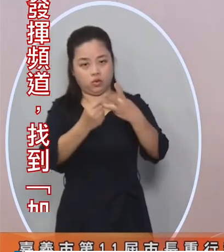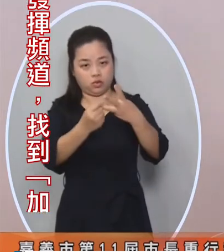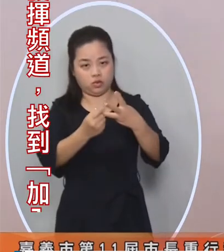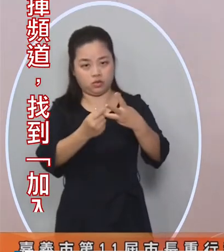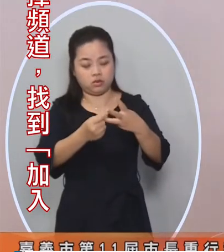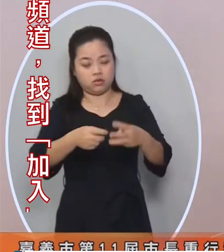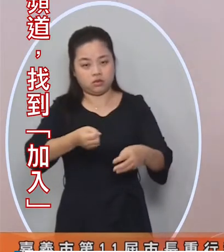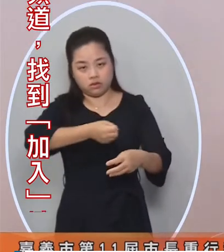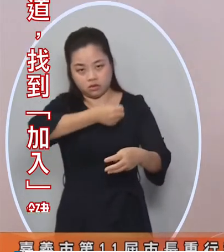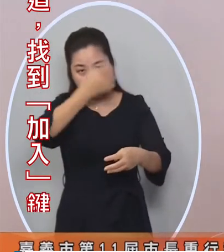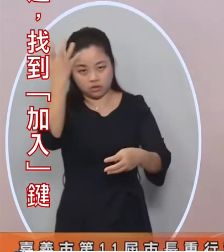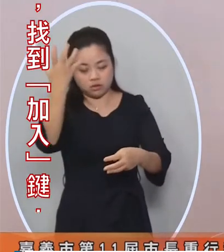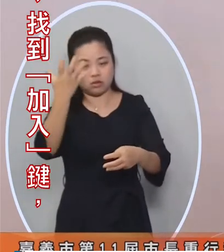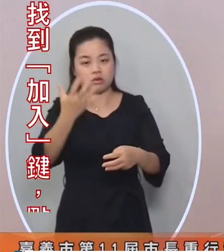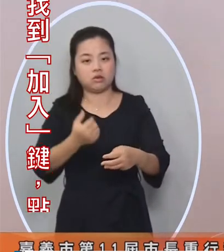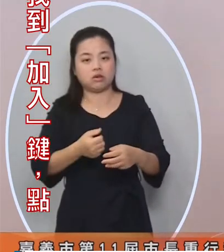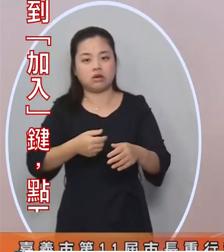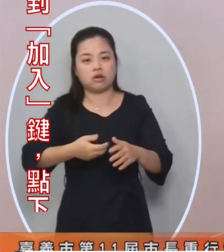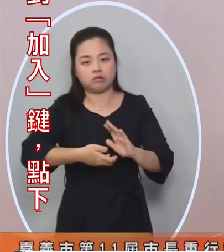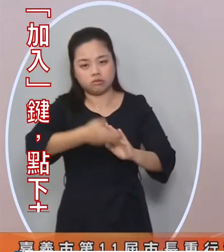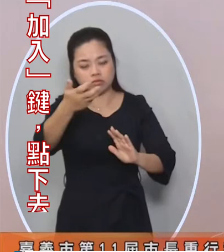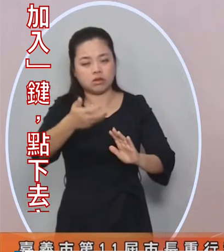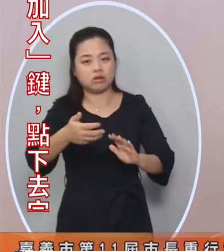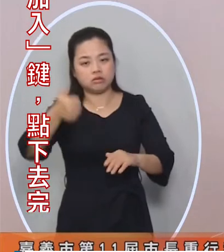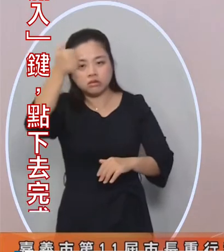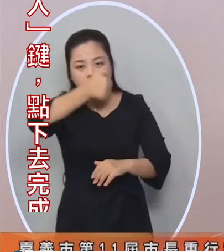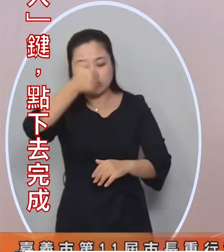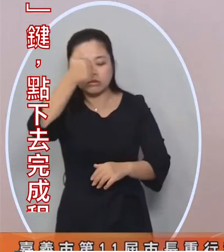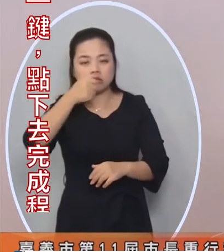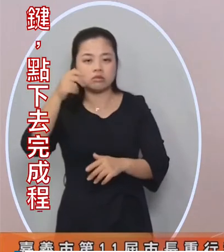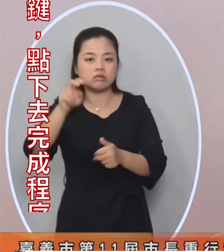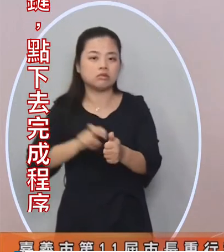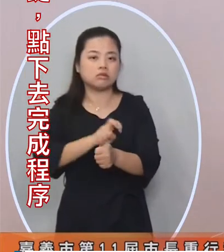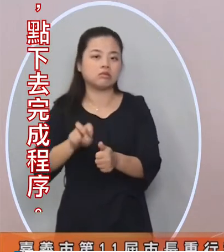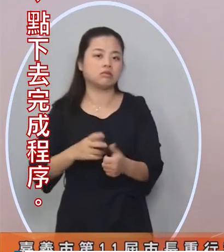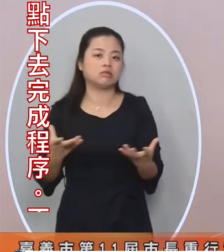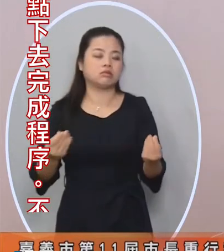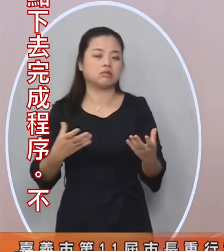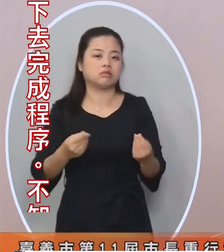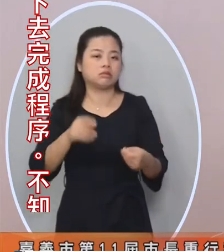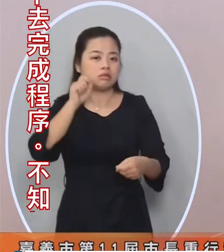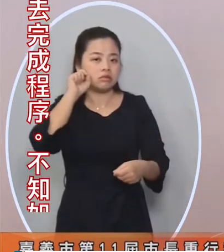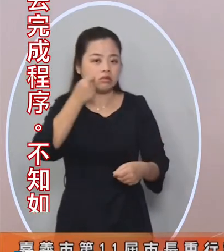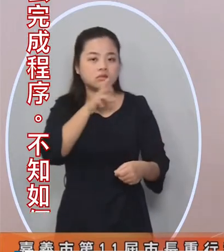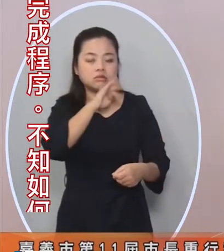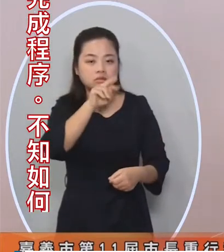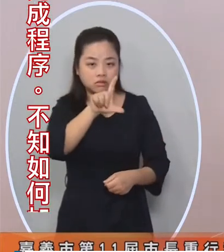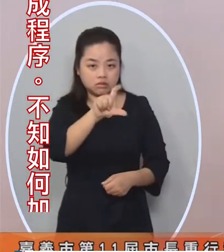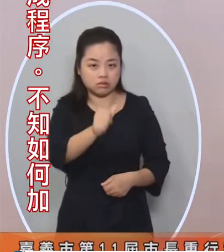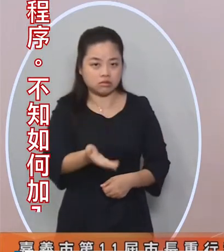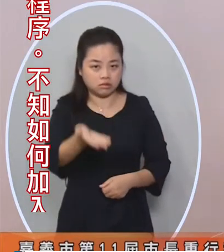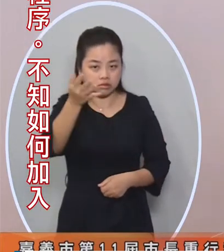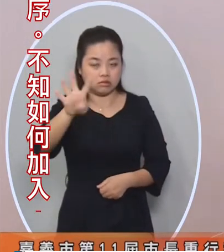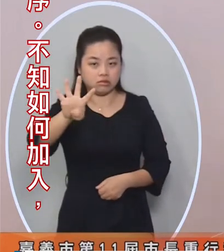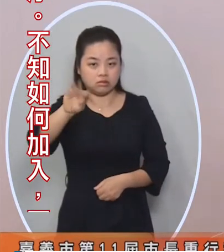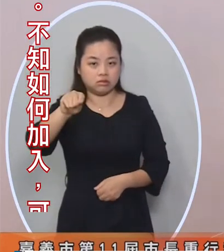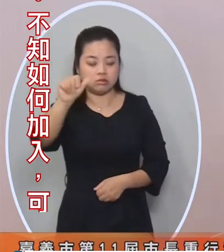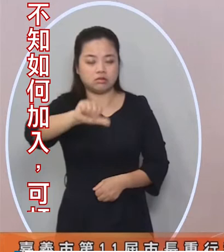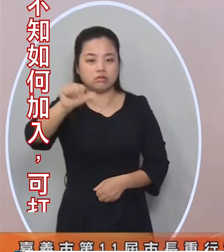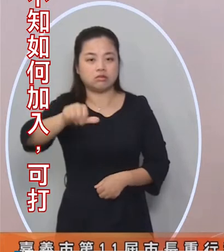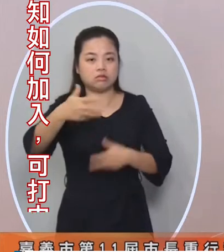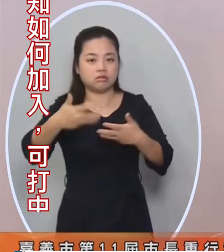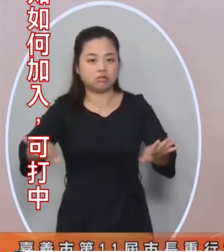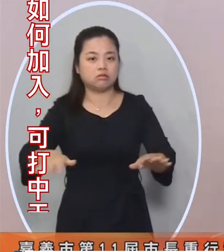少年的流失，咱的老人无人照顾。嘉义市拢总有65岁以上的，拢总有